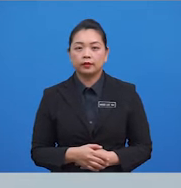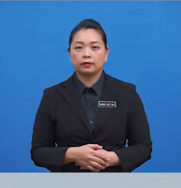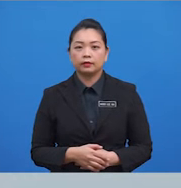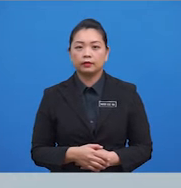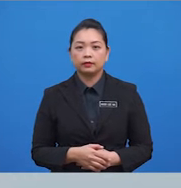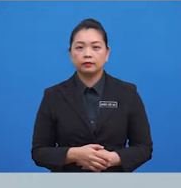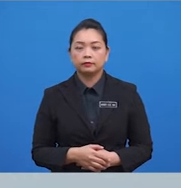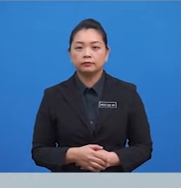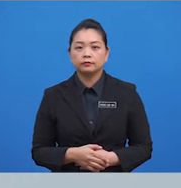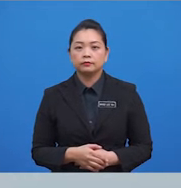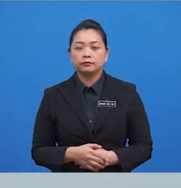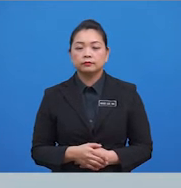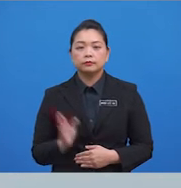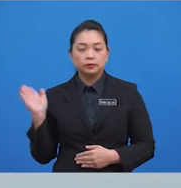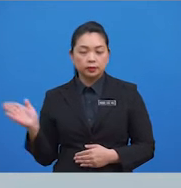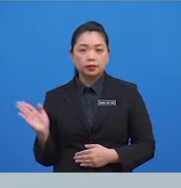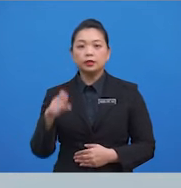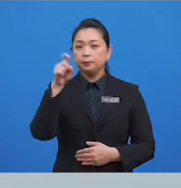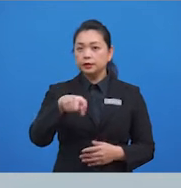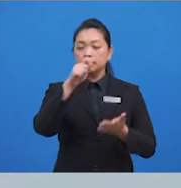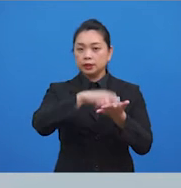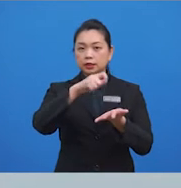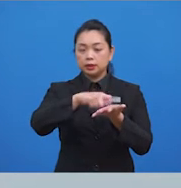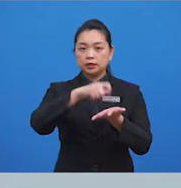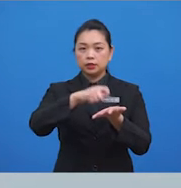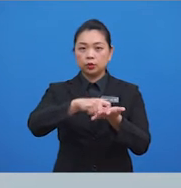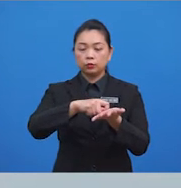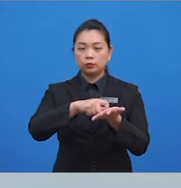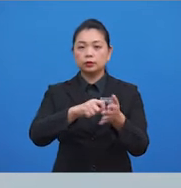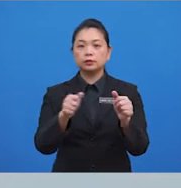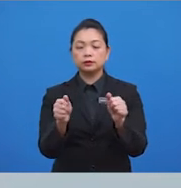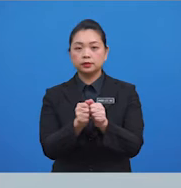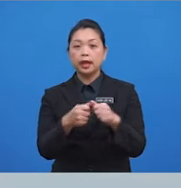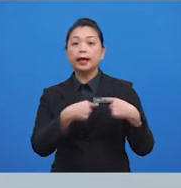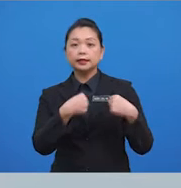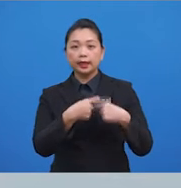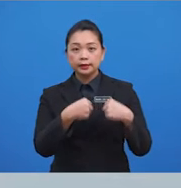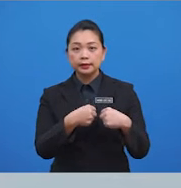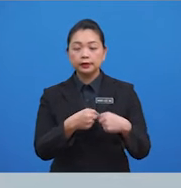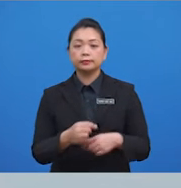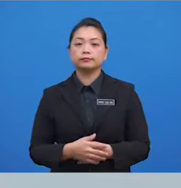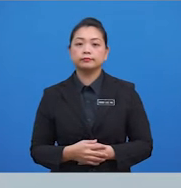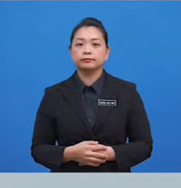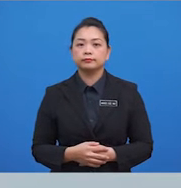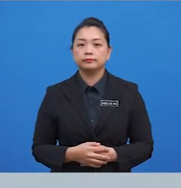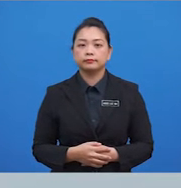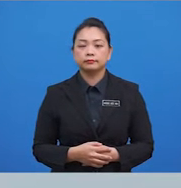dilihat. Di sini, bilangan segi empat yang dapat dilihat ialah 3.